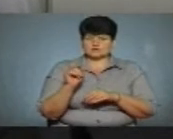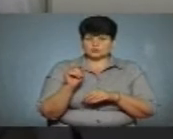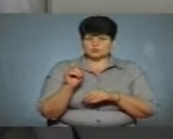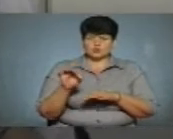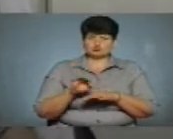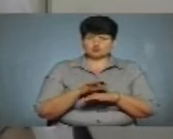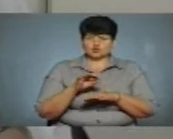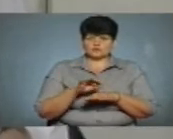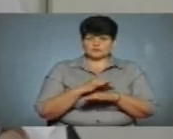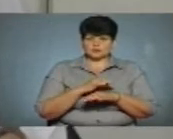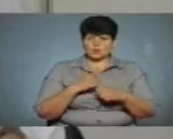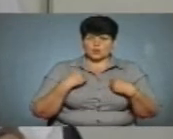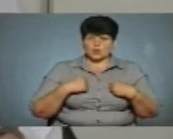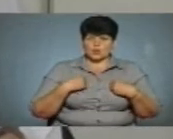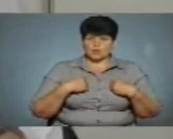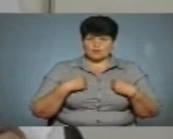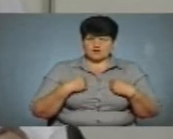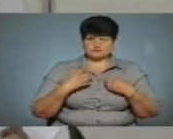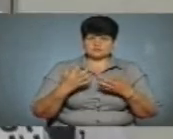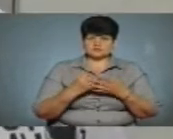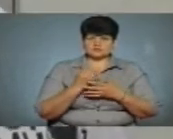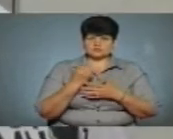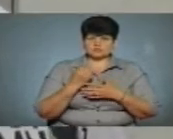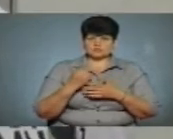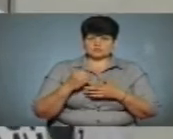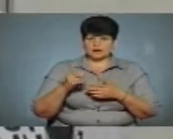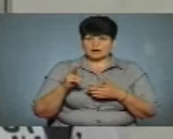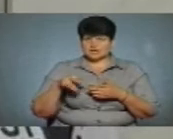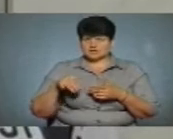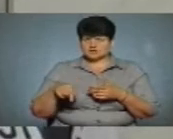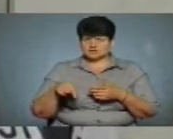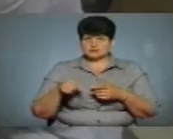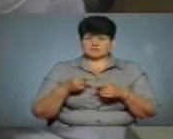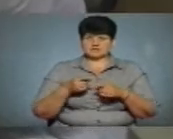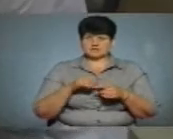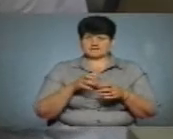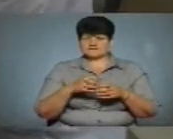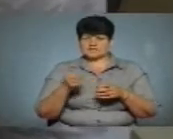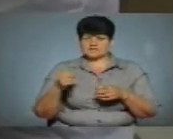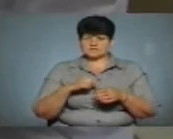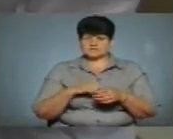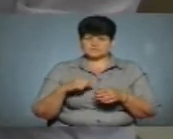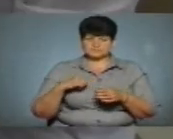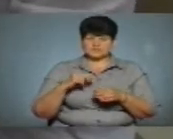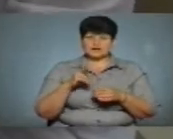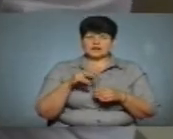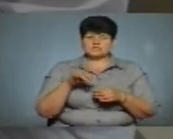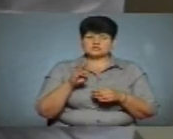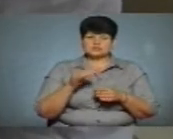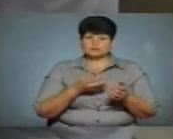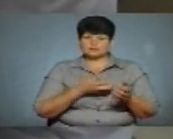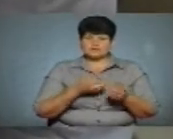чоловік купався і знайшов кліща на нозі. Кліщами вийняли самотужки. Кліщів на дослідження приймає